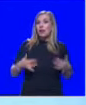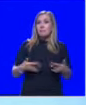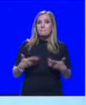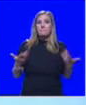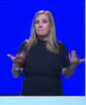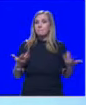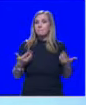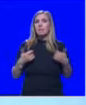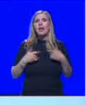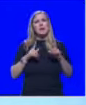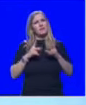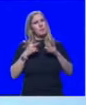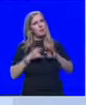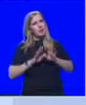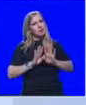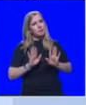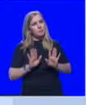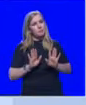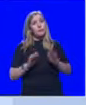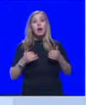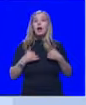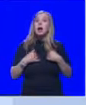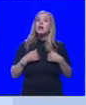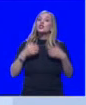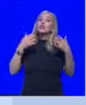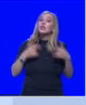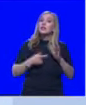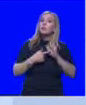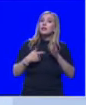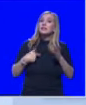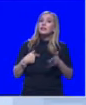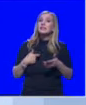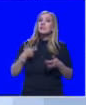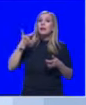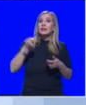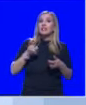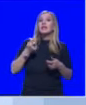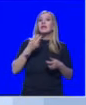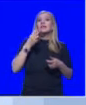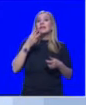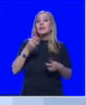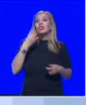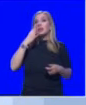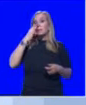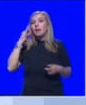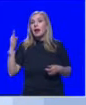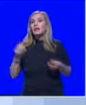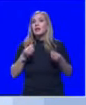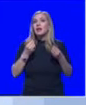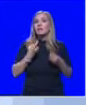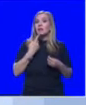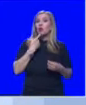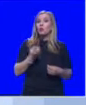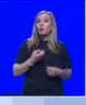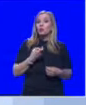Числата показват, че сме в рамките на маастрихтските критерии. Числата показват, че задлъжняваме с по 3-4 милиарда лева годишно. Този